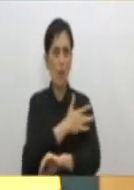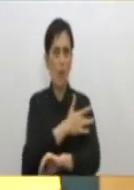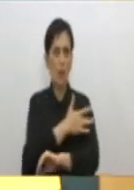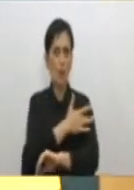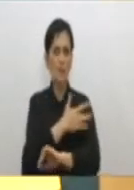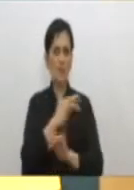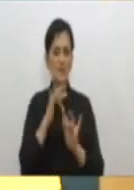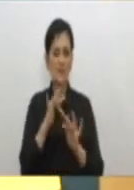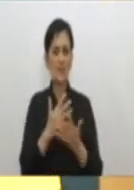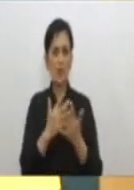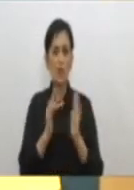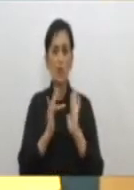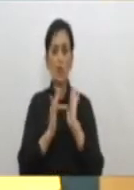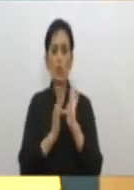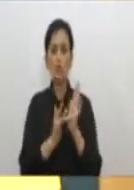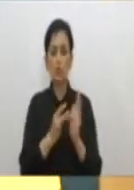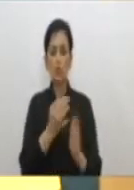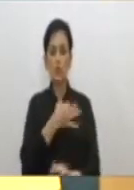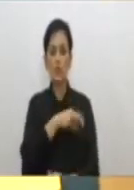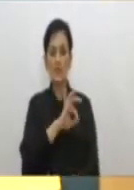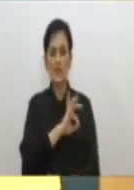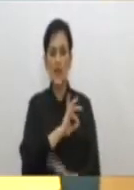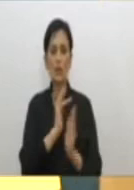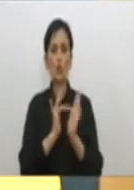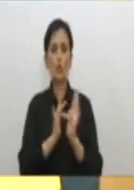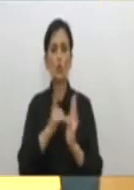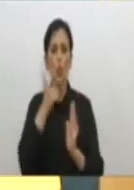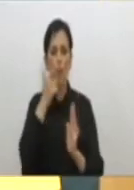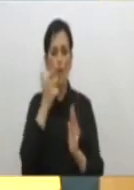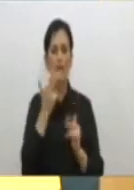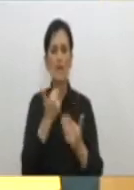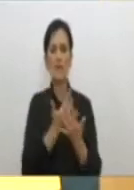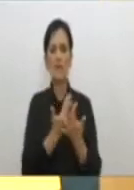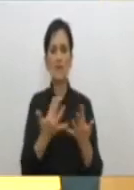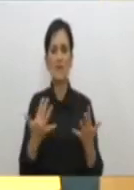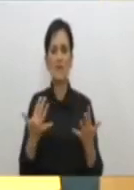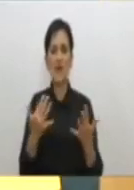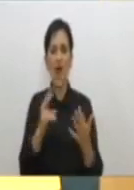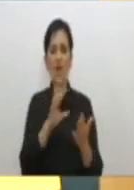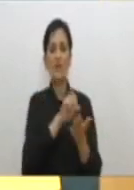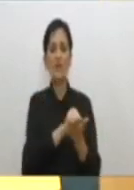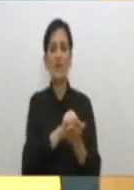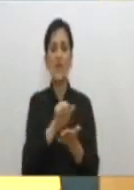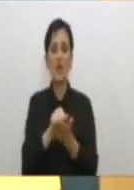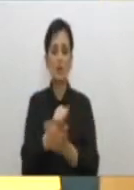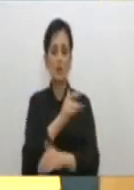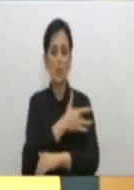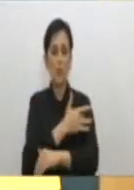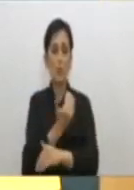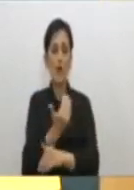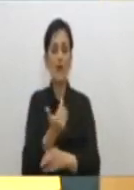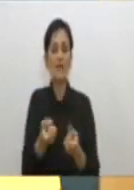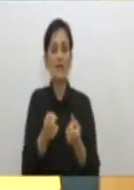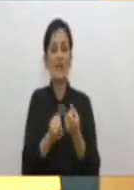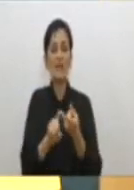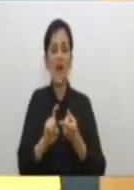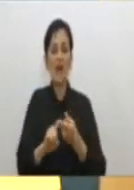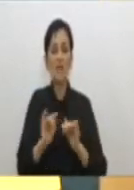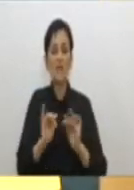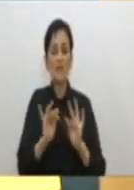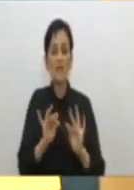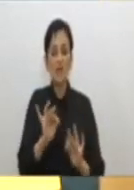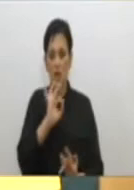მომსახურების საქმიანობები, ტურისტული სააგენტოების, ტუროპერატორების და სხვა დაჯავშნის მომსახურების და მათთან დაკავშირებული საქმიანობების